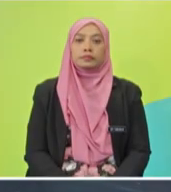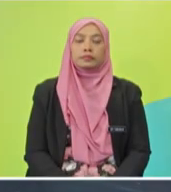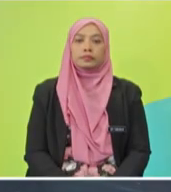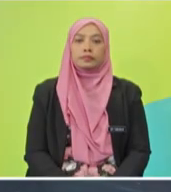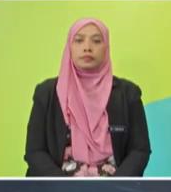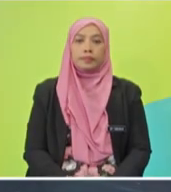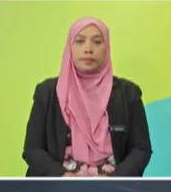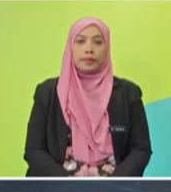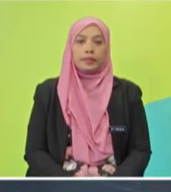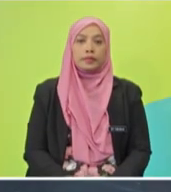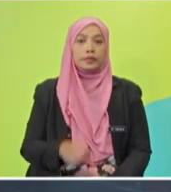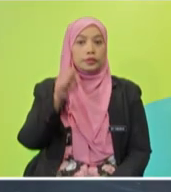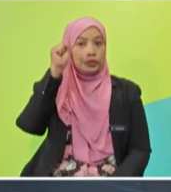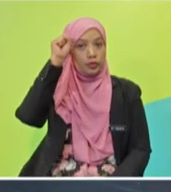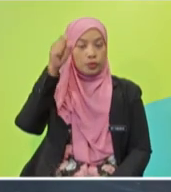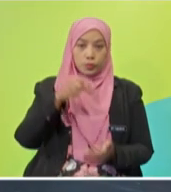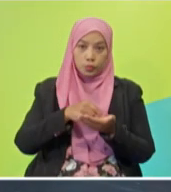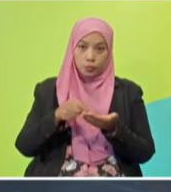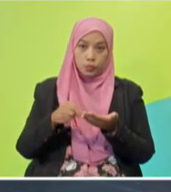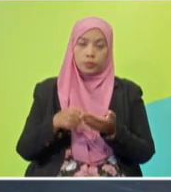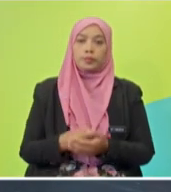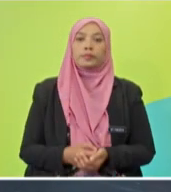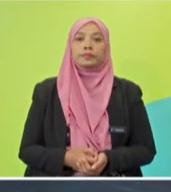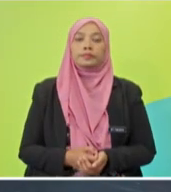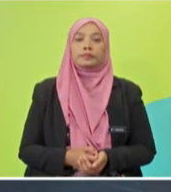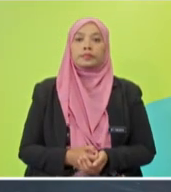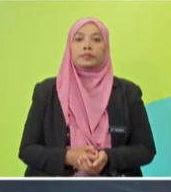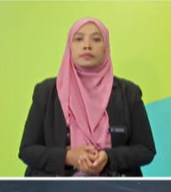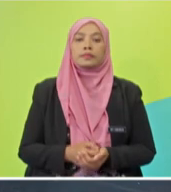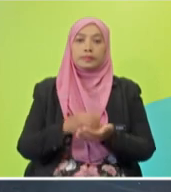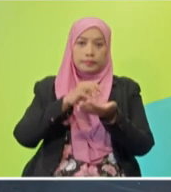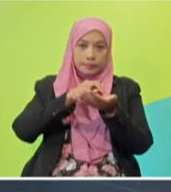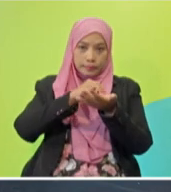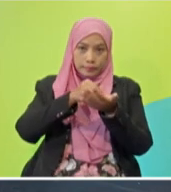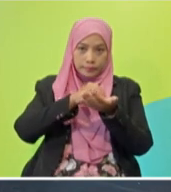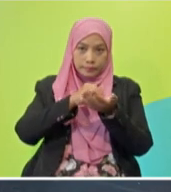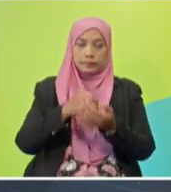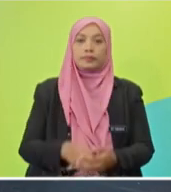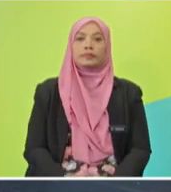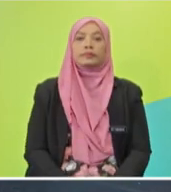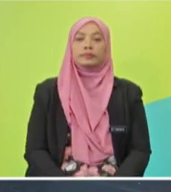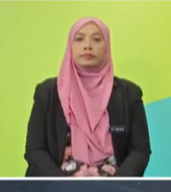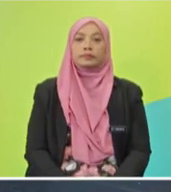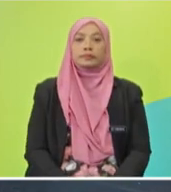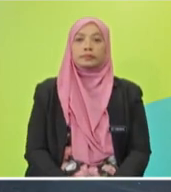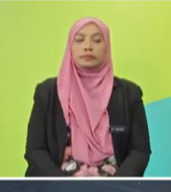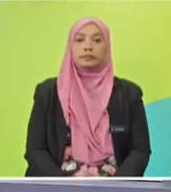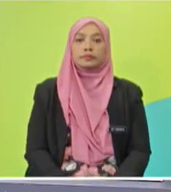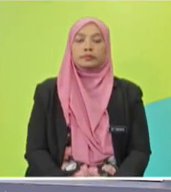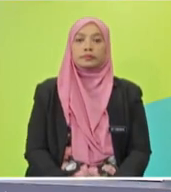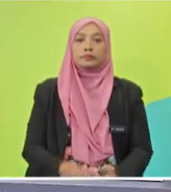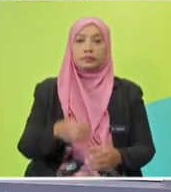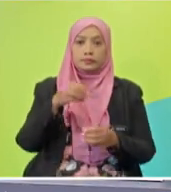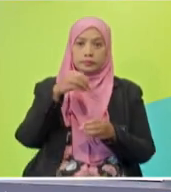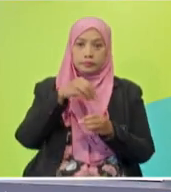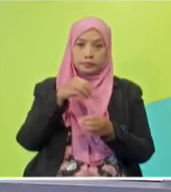tu, bagaimana Sean nak tulis nisbah? Yang ini, cikgu. Dalam pinggan ni, cikgu, saya nampak ada